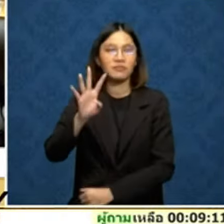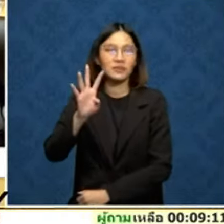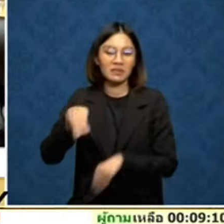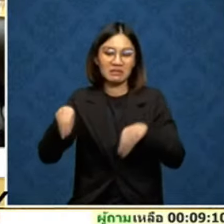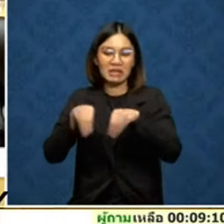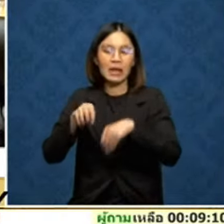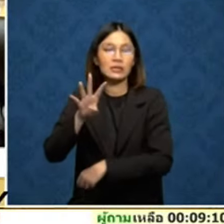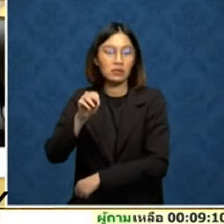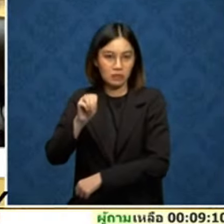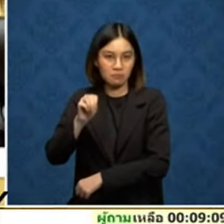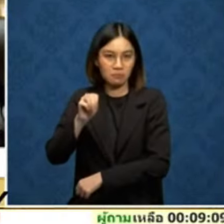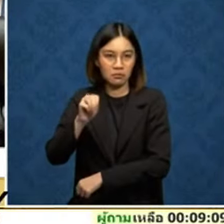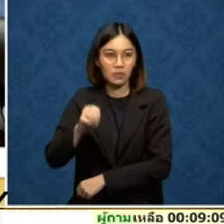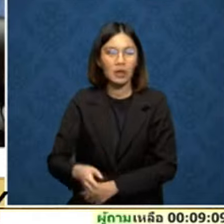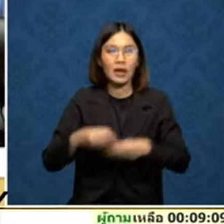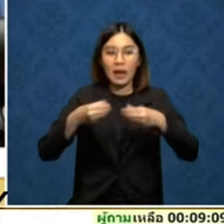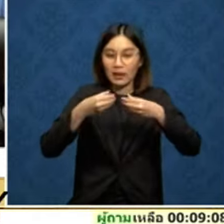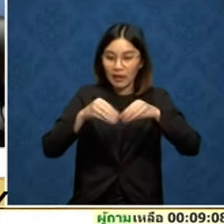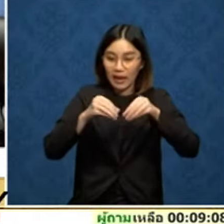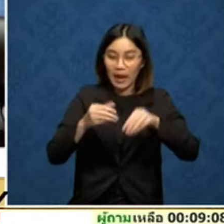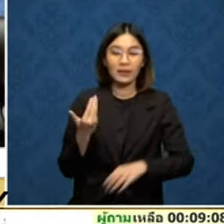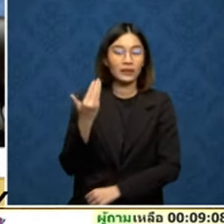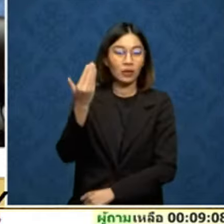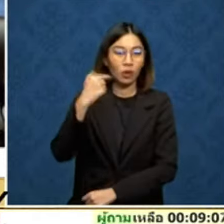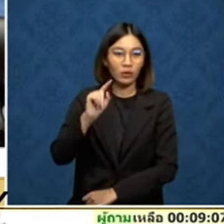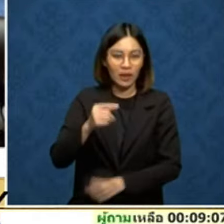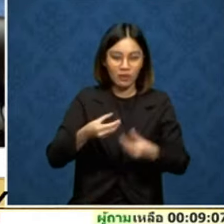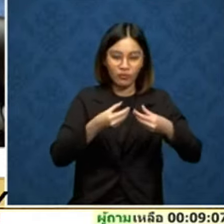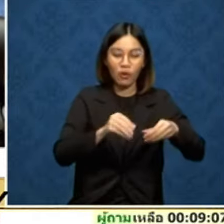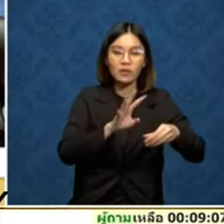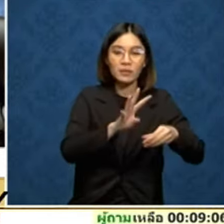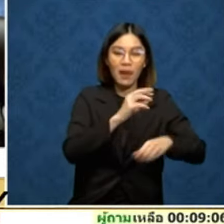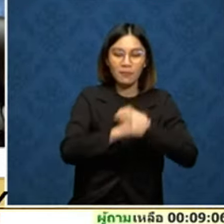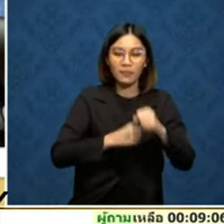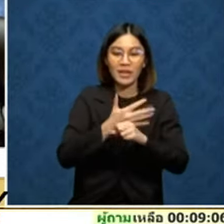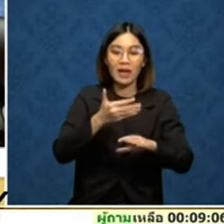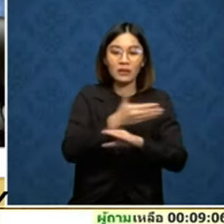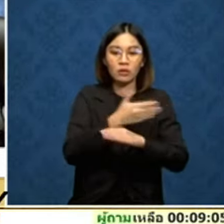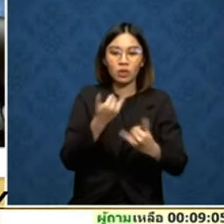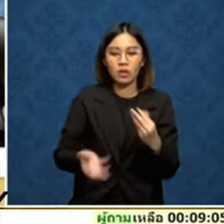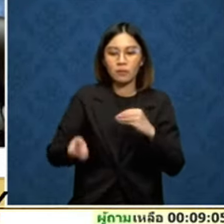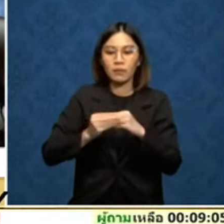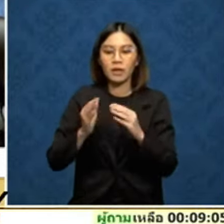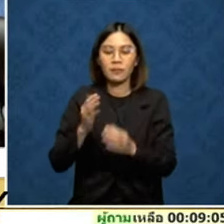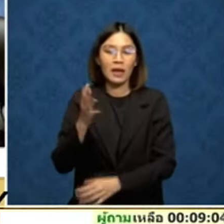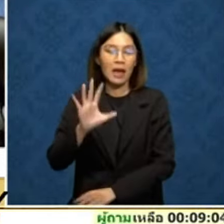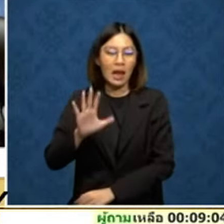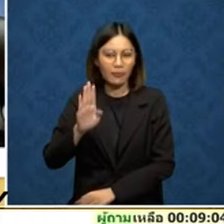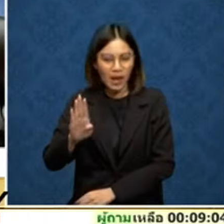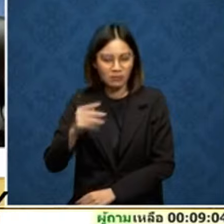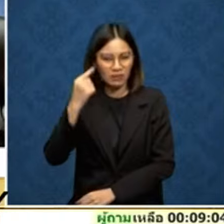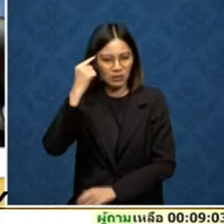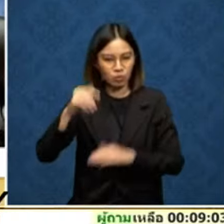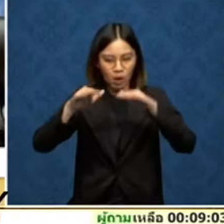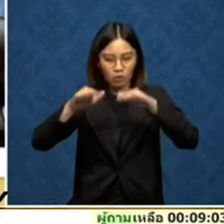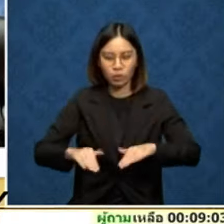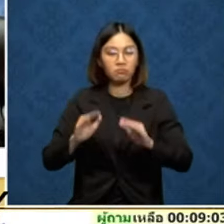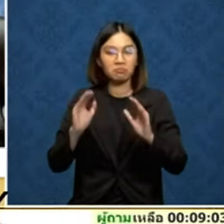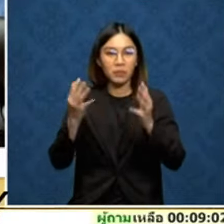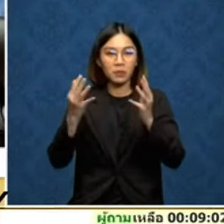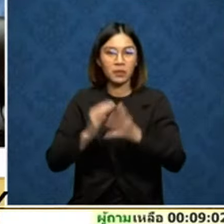ทอยู่แล้วนะคะราคาไข่ไก่จะเคยฟองละ4บาทเมื่อ5ปีที่แล้วตอนนี้ขึ้นมาเป็น5บาทแล้วก็ไม่มีทีท่าว่าจะลดลงนะ